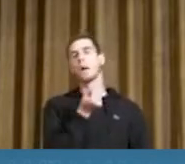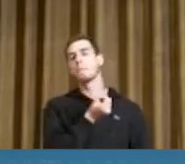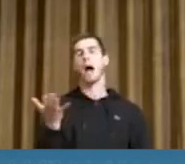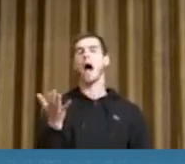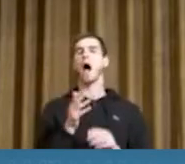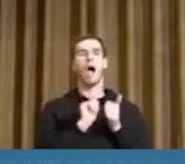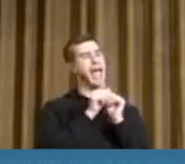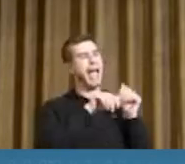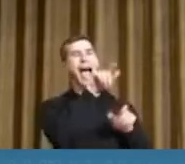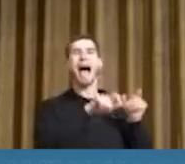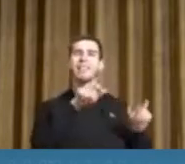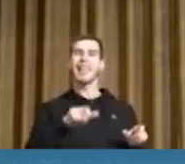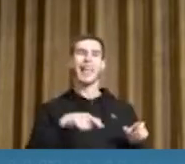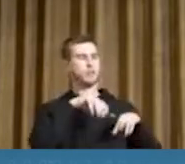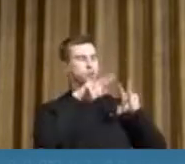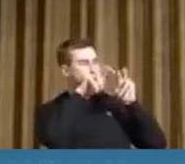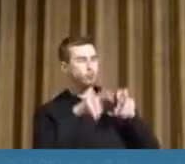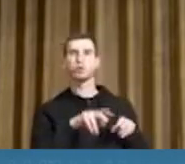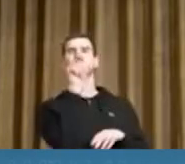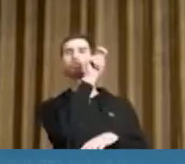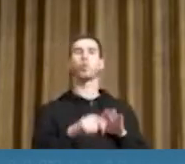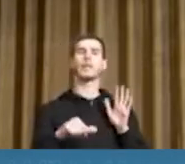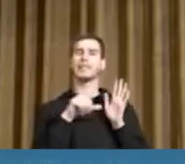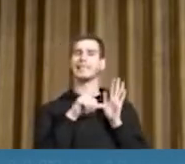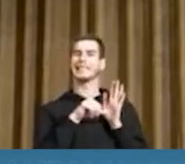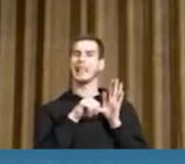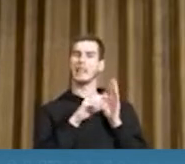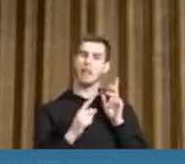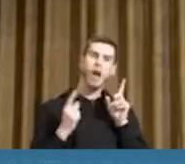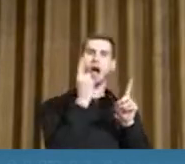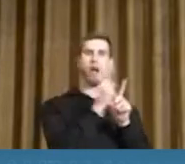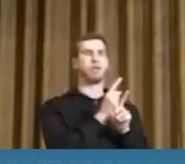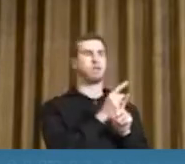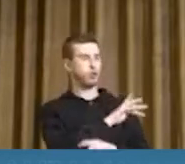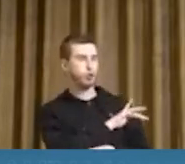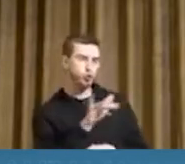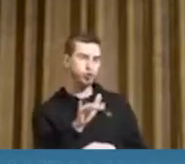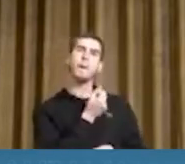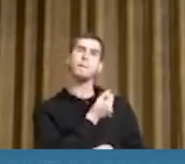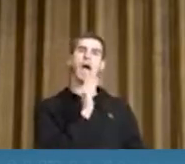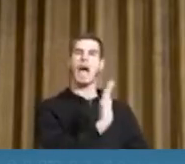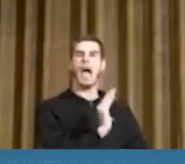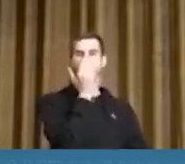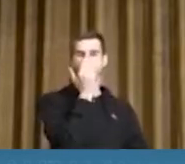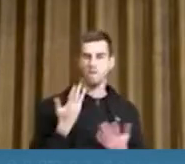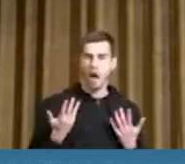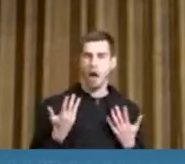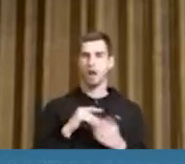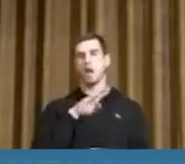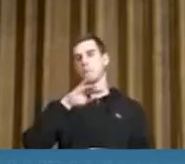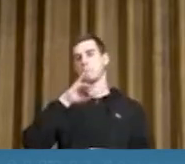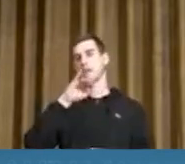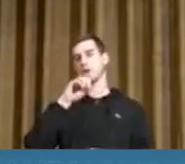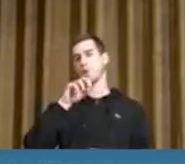gesehen, auch in den einzelnen Studienzentren, die tatsächlich auch pulmonale Auffälligkeiten hatten, ganz vereinzelt auch